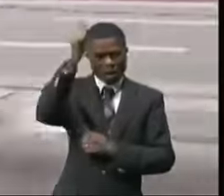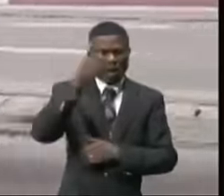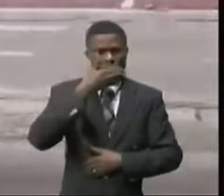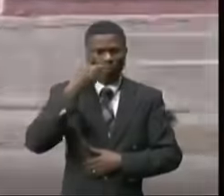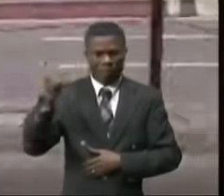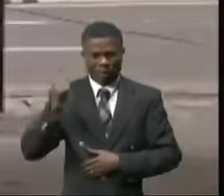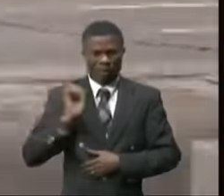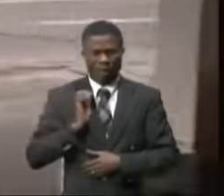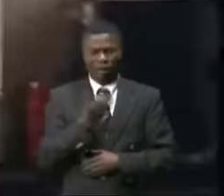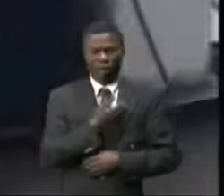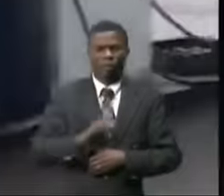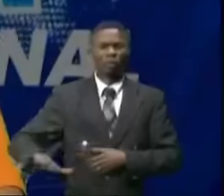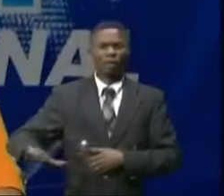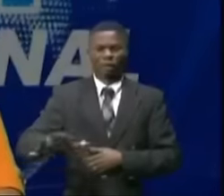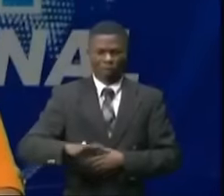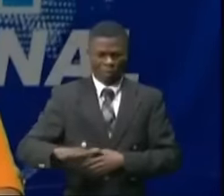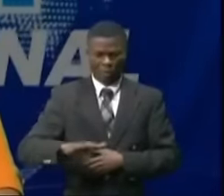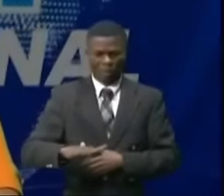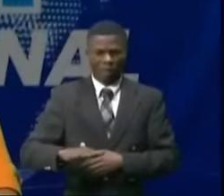de l'entreprise.